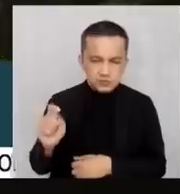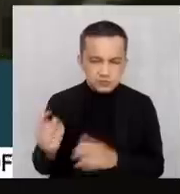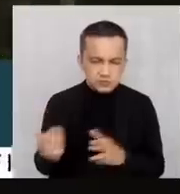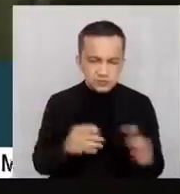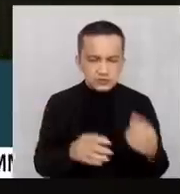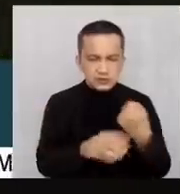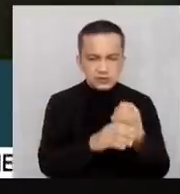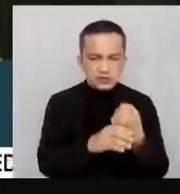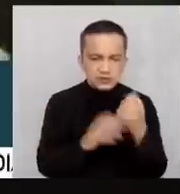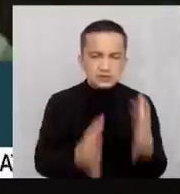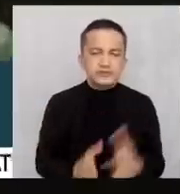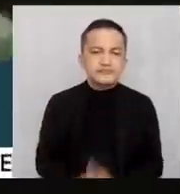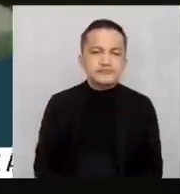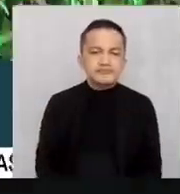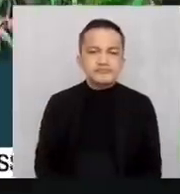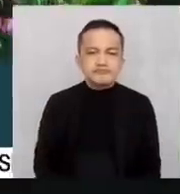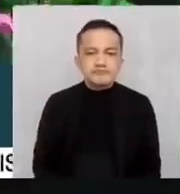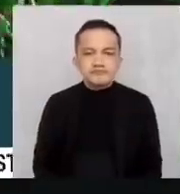contractor.